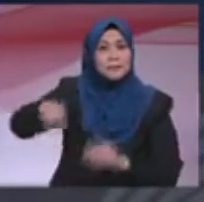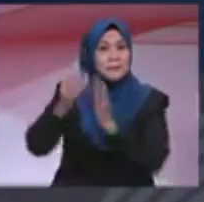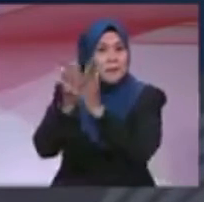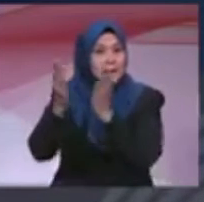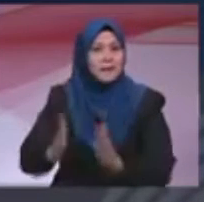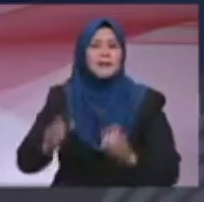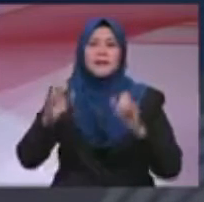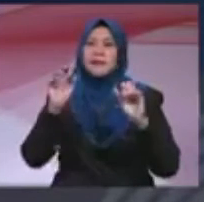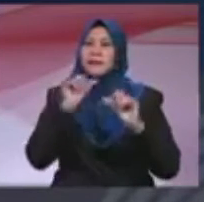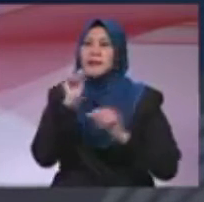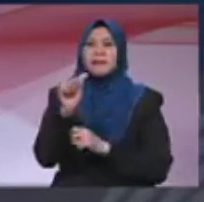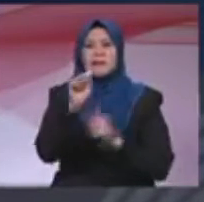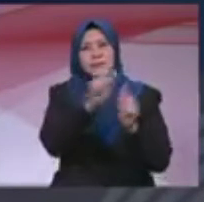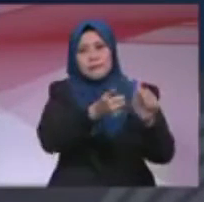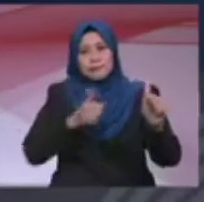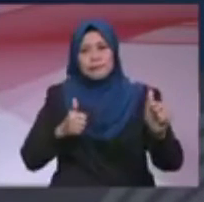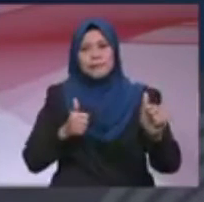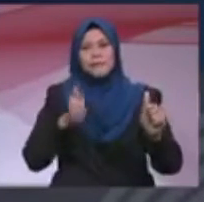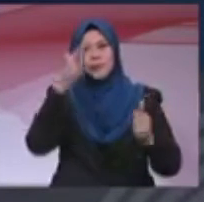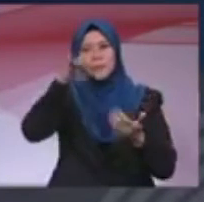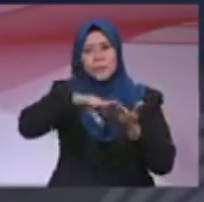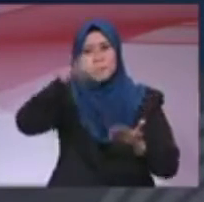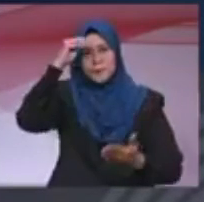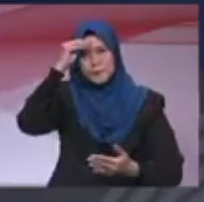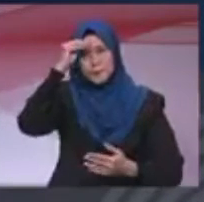kasih. Ada lagi?